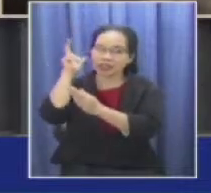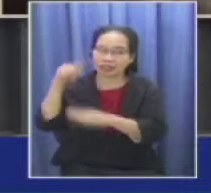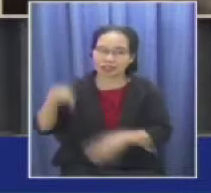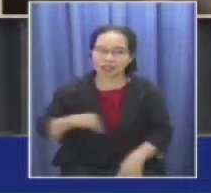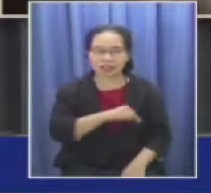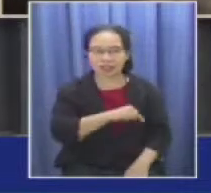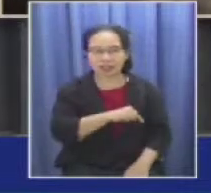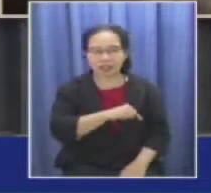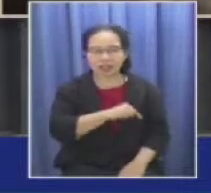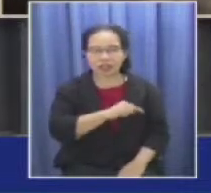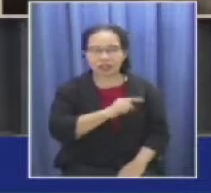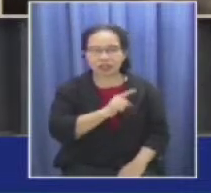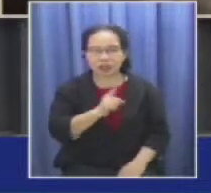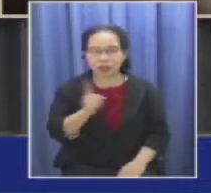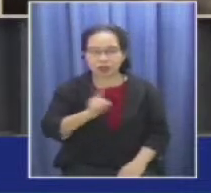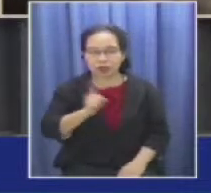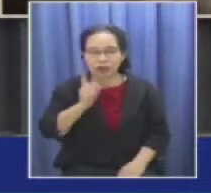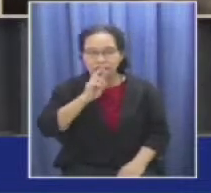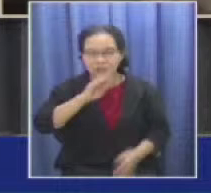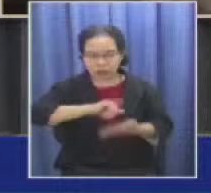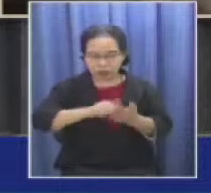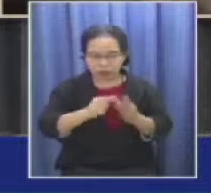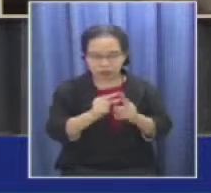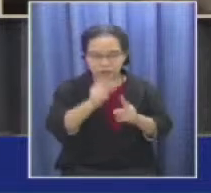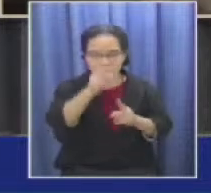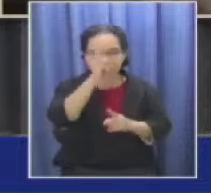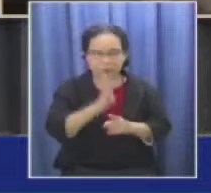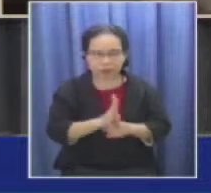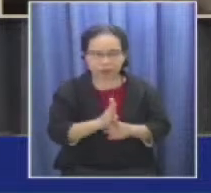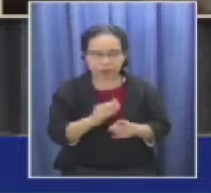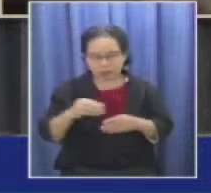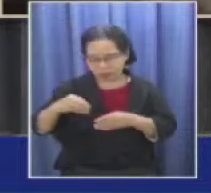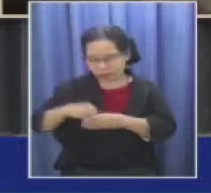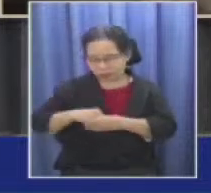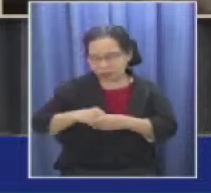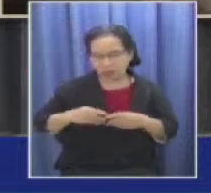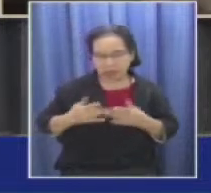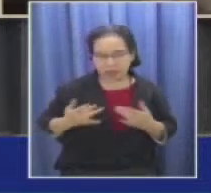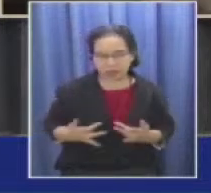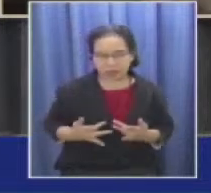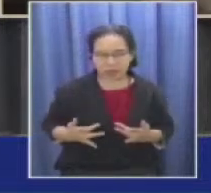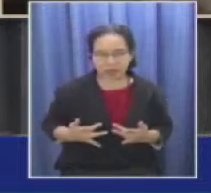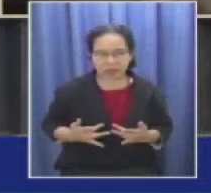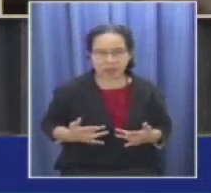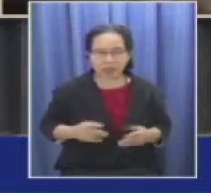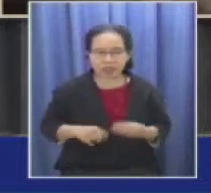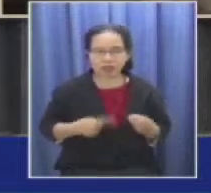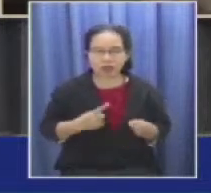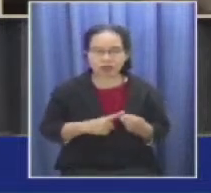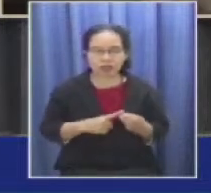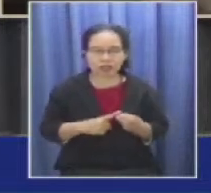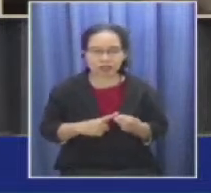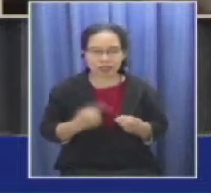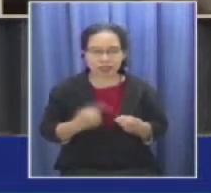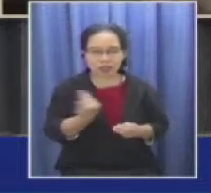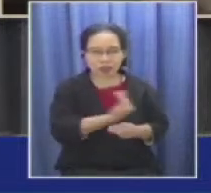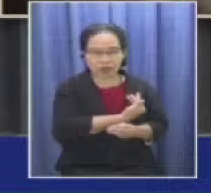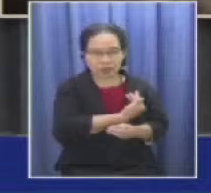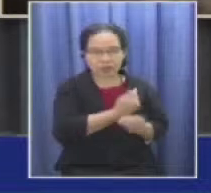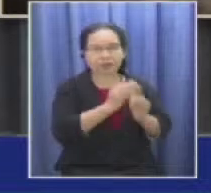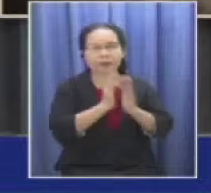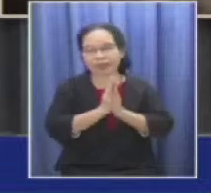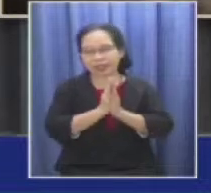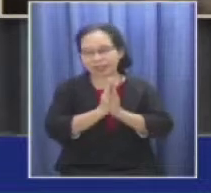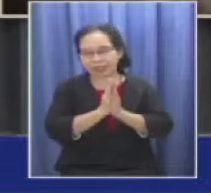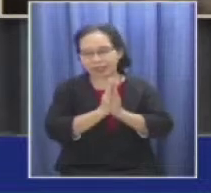mu fa ye adwuma afi Nyankopon nsɛm bɛn na Nyankopon nsɛm bɛn ɛna sɛ bɛbɔ mpae a ɛwɔ sɛ yɛde sie